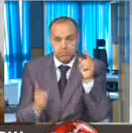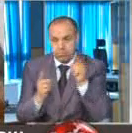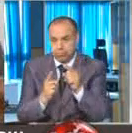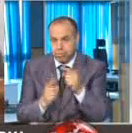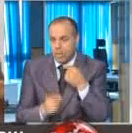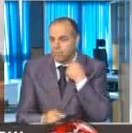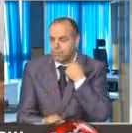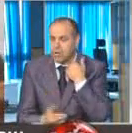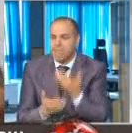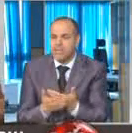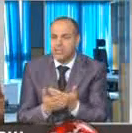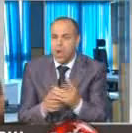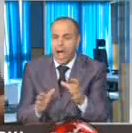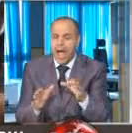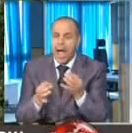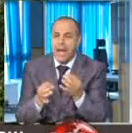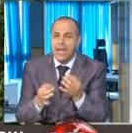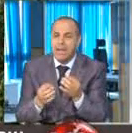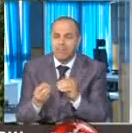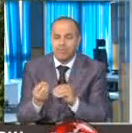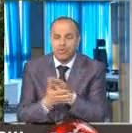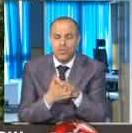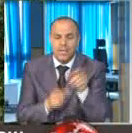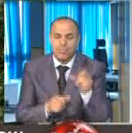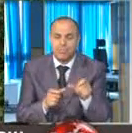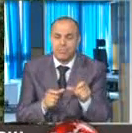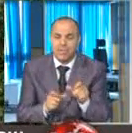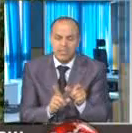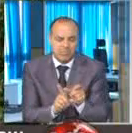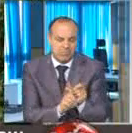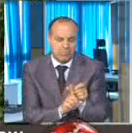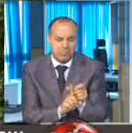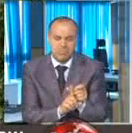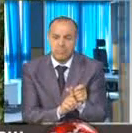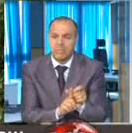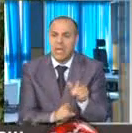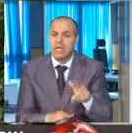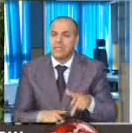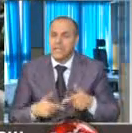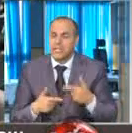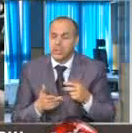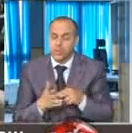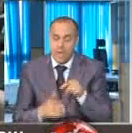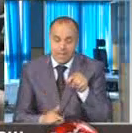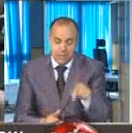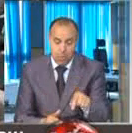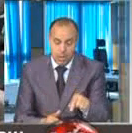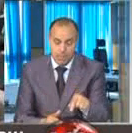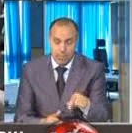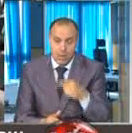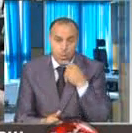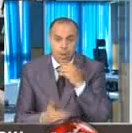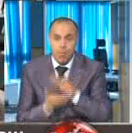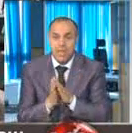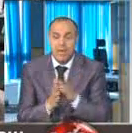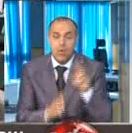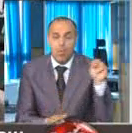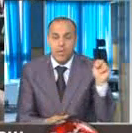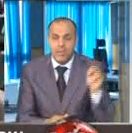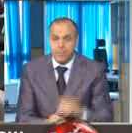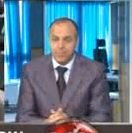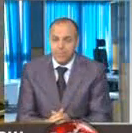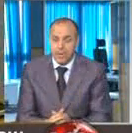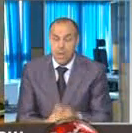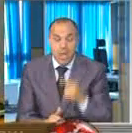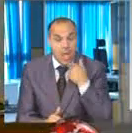فشل ذريع في إيجاد الحلول للأزمة الإنسانية الخانقة التي تعيشها سوريا وفق المنظمات الأممية،